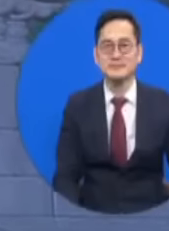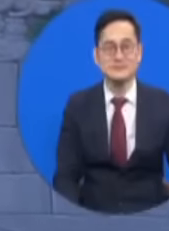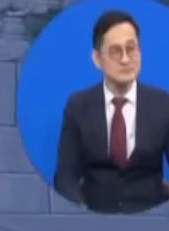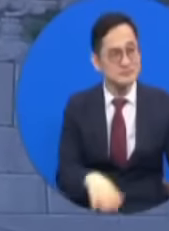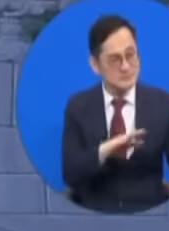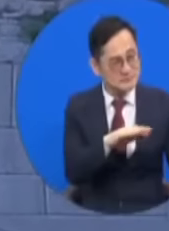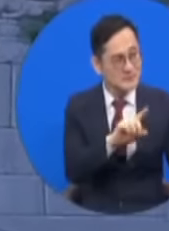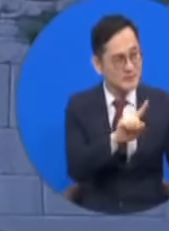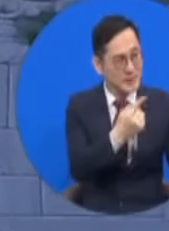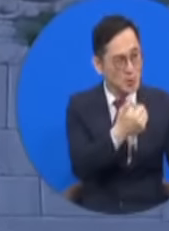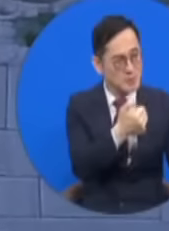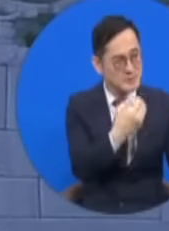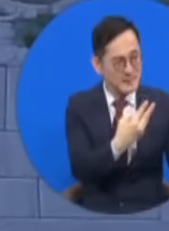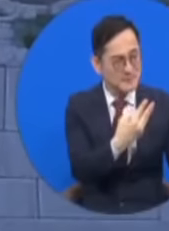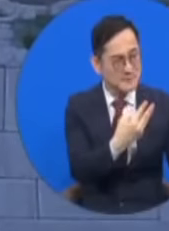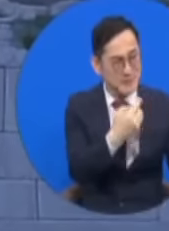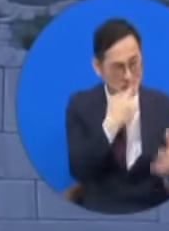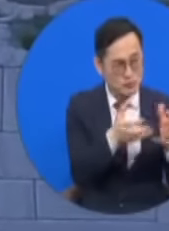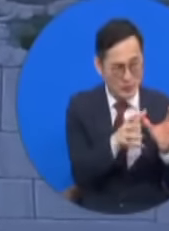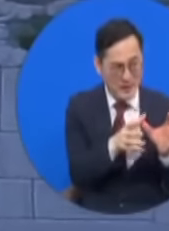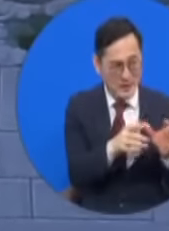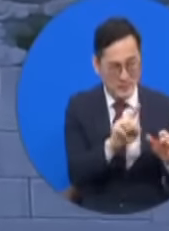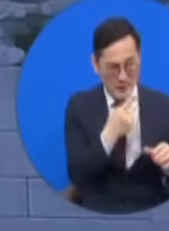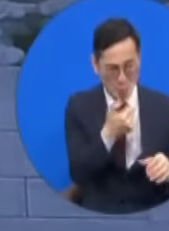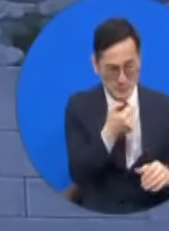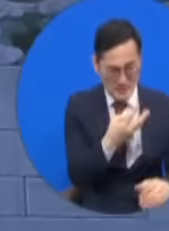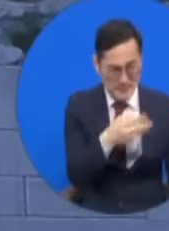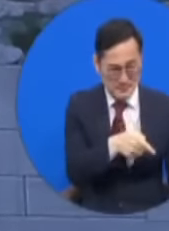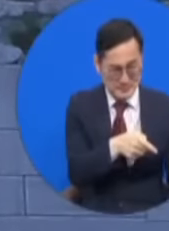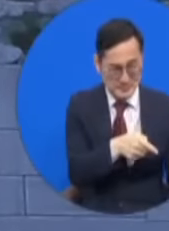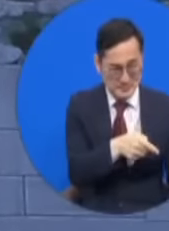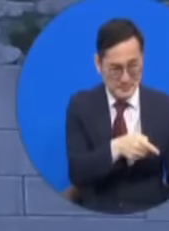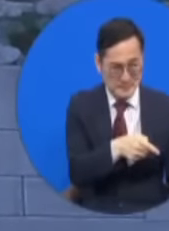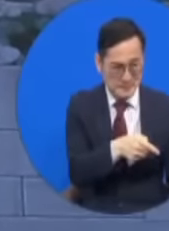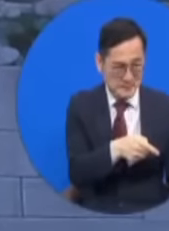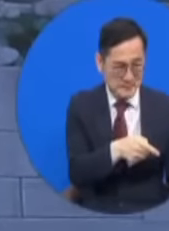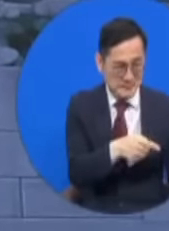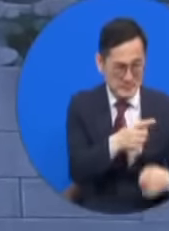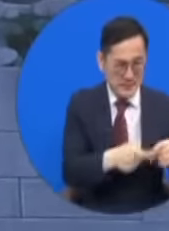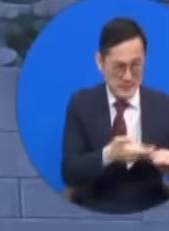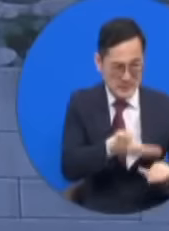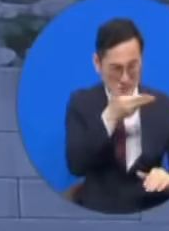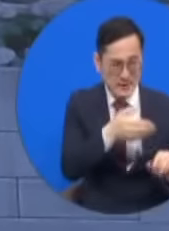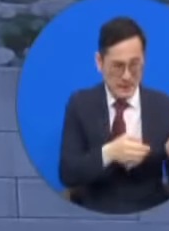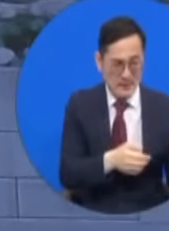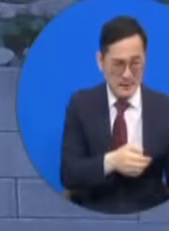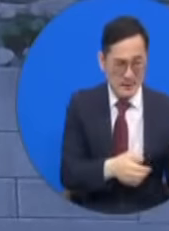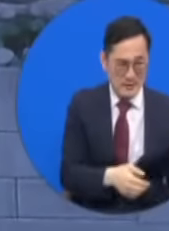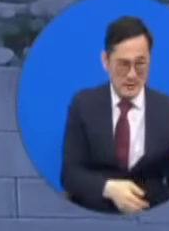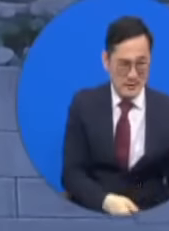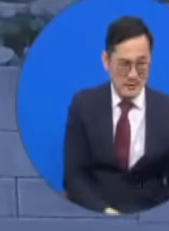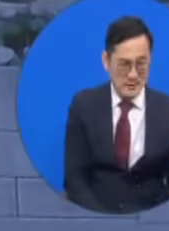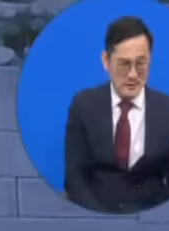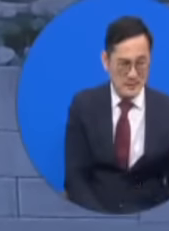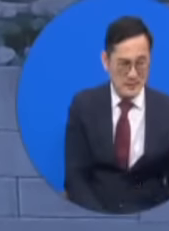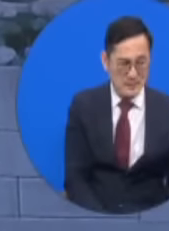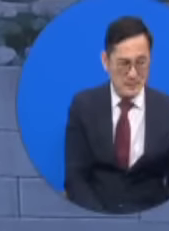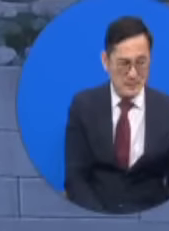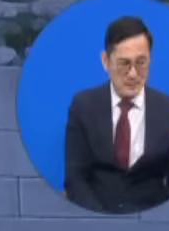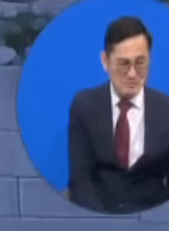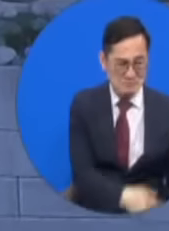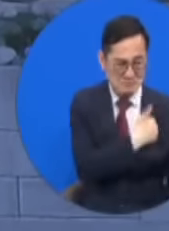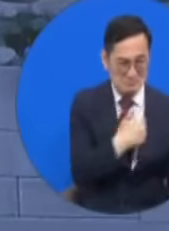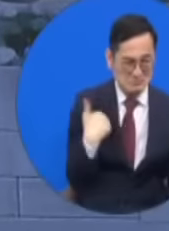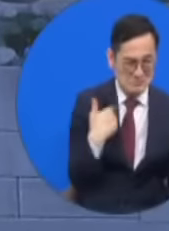153석 그렇다면 민주당 단독 과반을 의미하는 겁니다. 그런데 또 경합지는 60곳으로 는 이런 얘기도